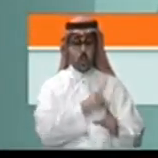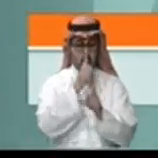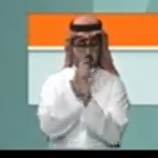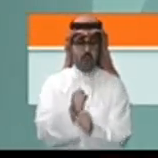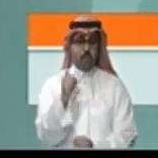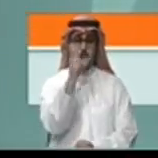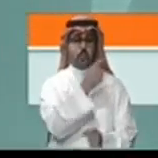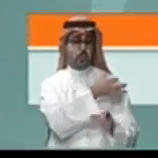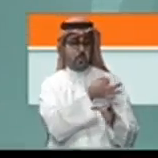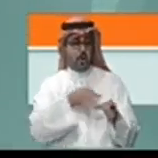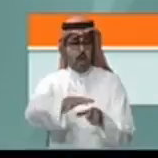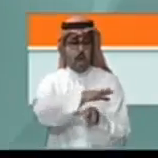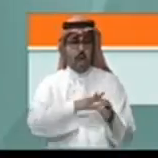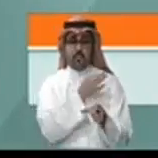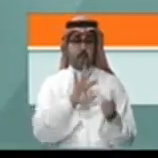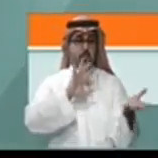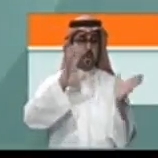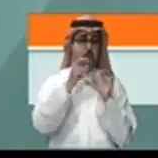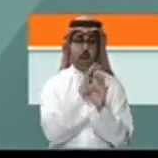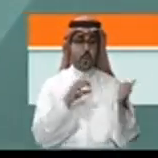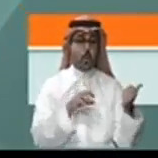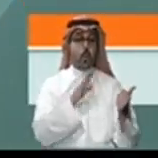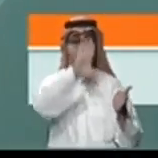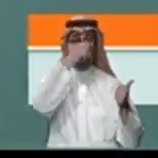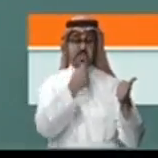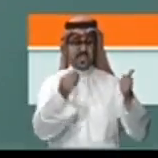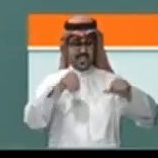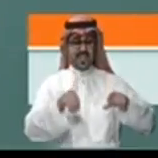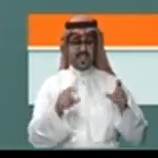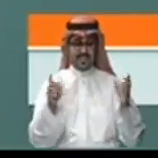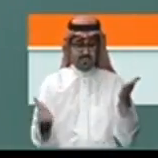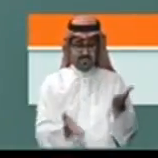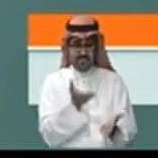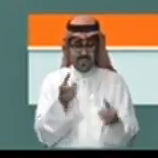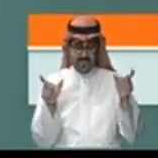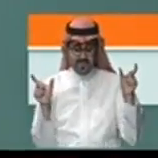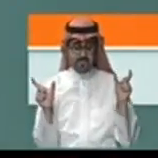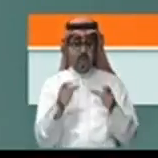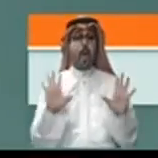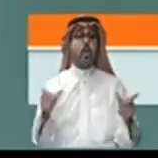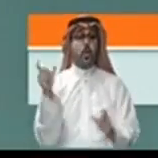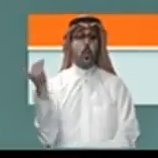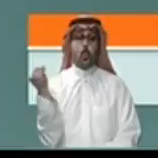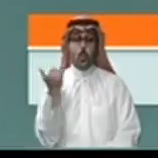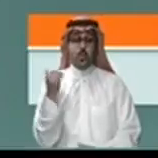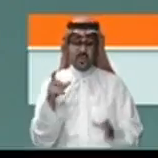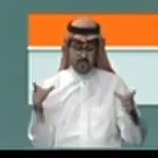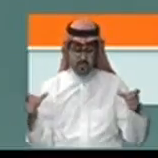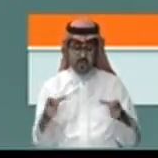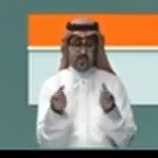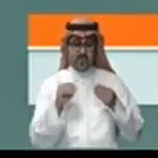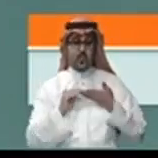شتى بقاع الدنيا، ويولي عناية خاصة لكل مسلم في على وجه